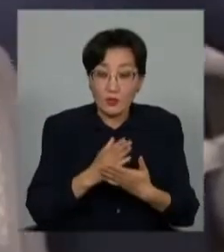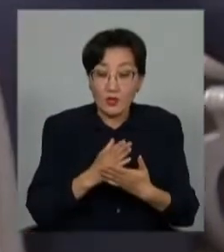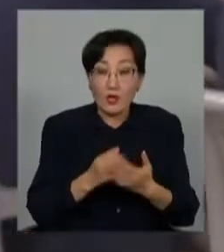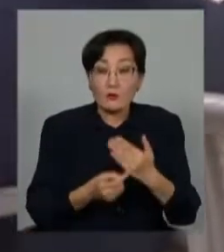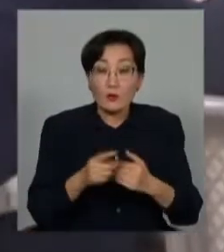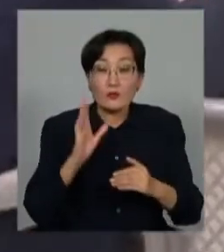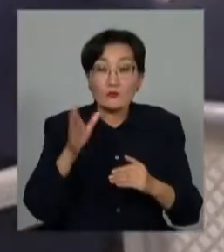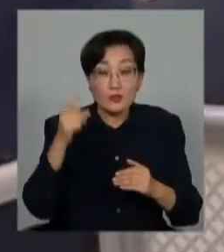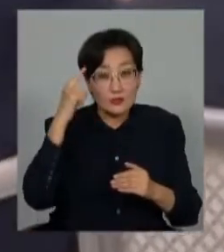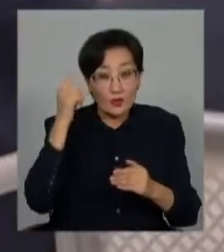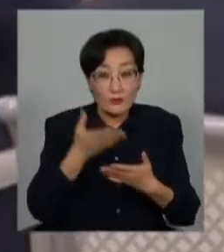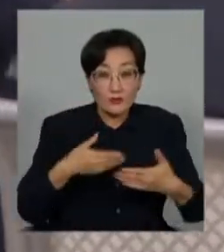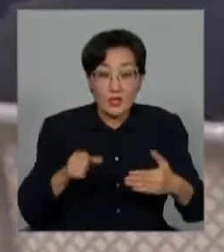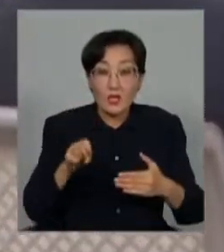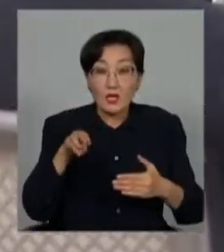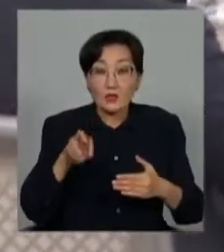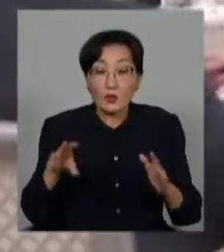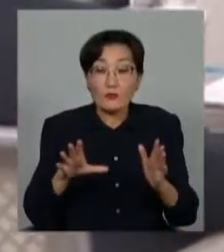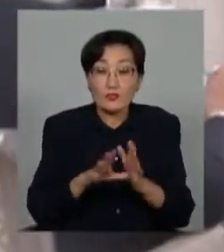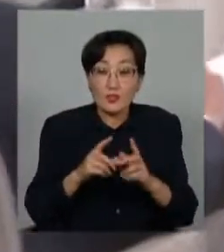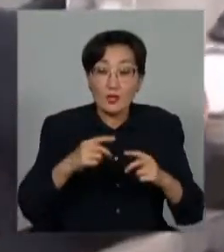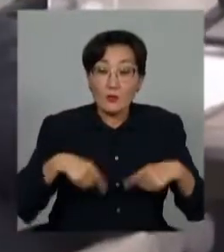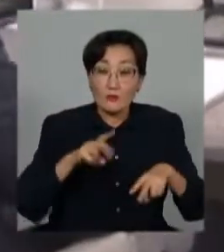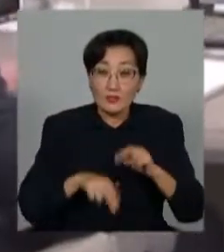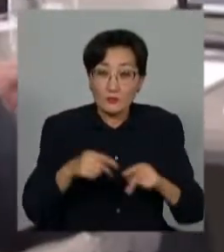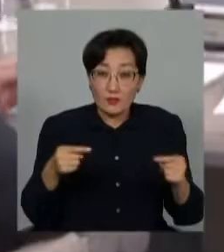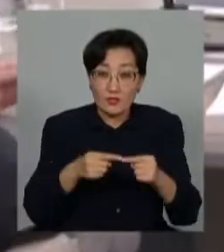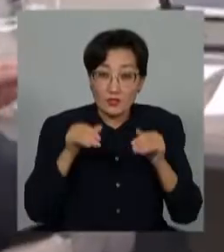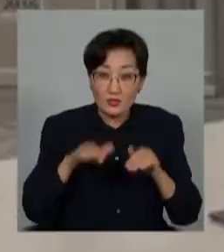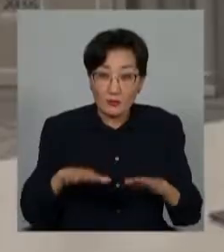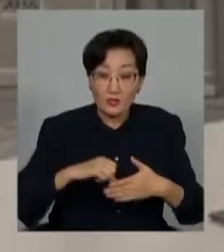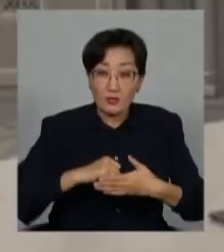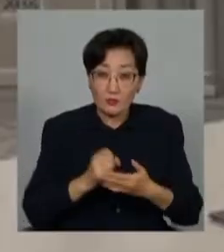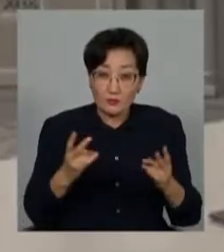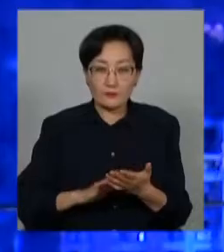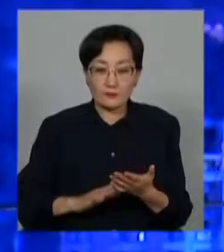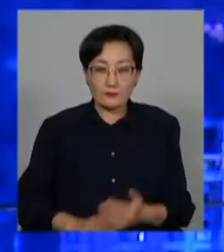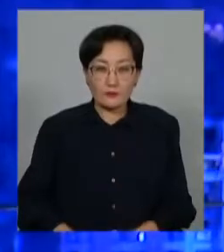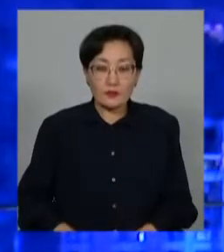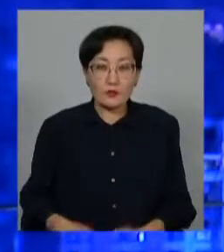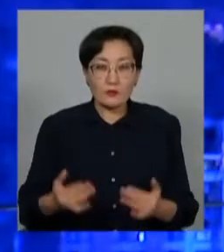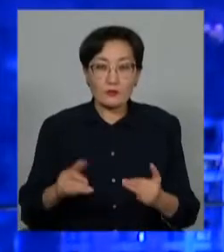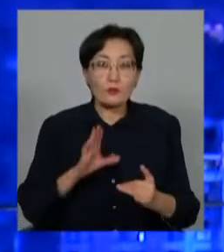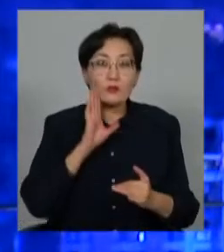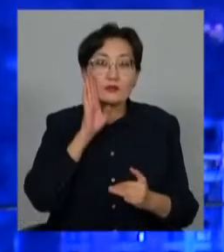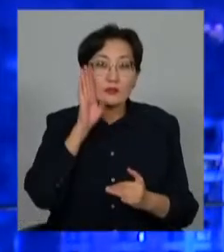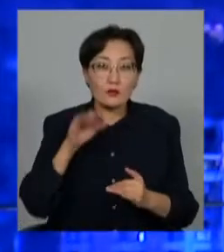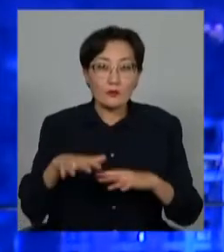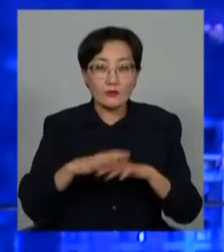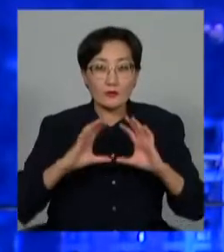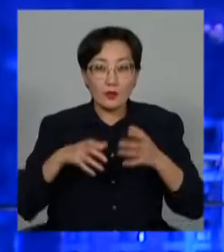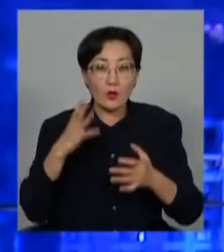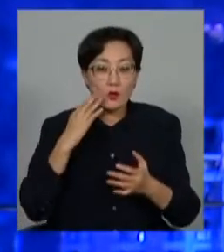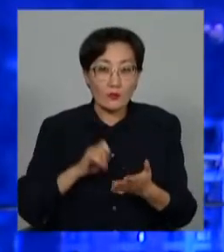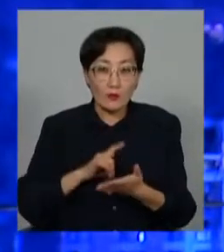Сондықтан болашақты ойласақ, біз атом станциясының құрылысына қатысты нақты шешім қабылдауымыз керек. Бүгін таңсәріде халықаралық